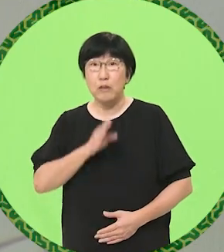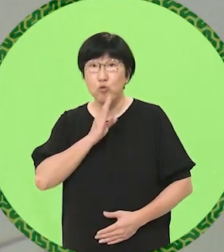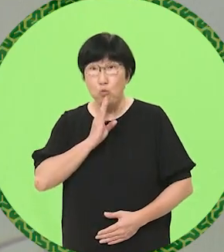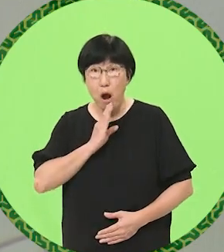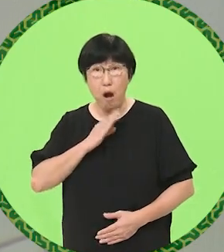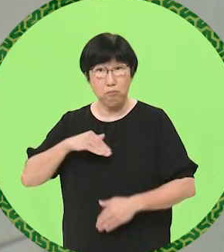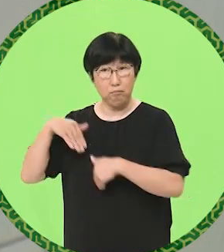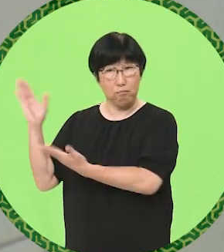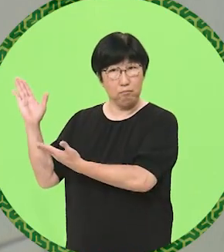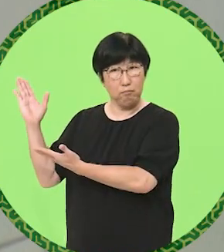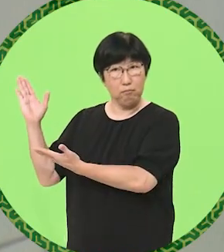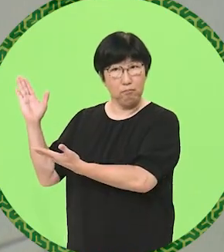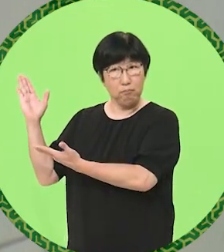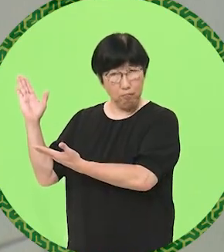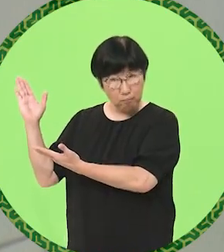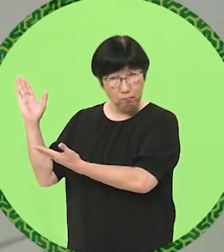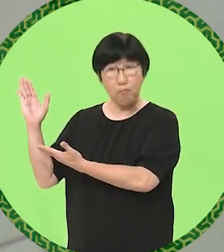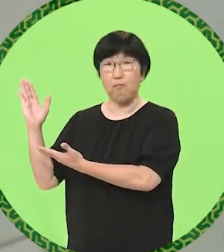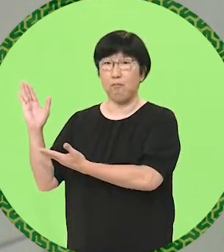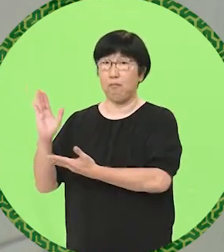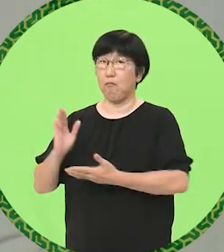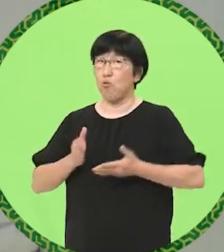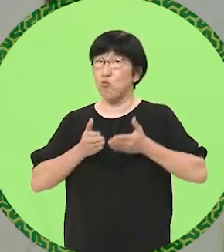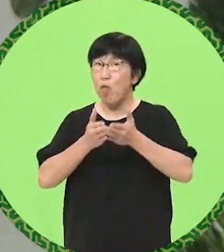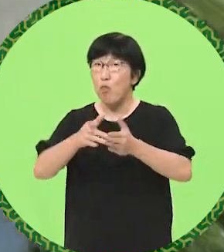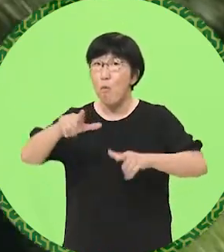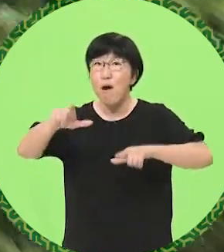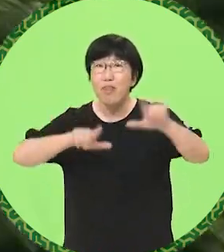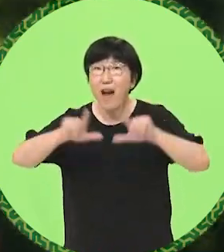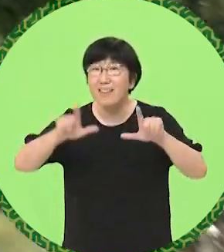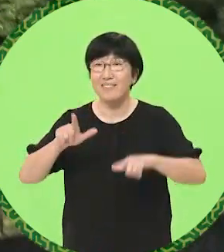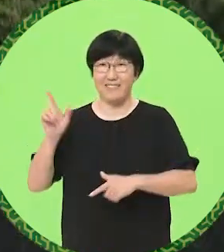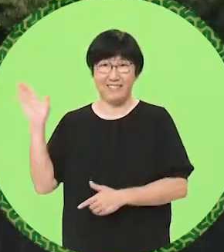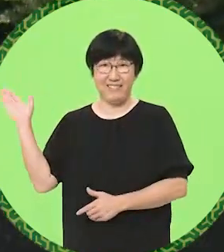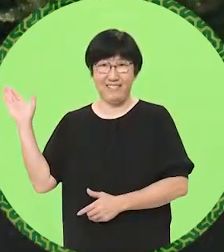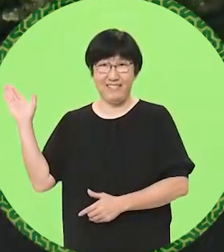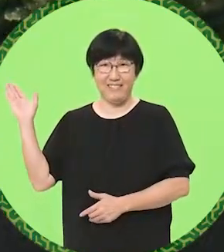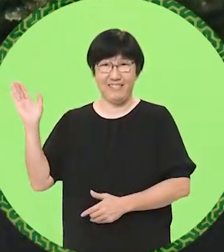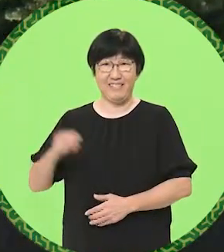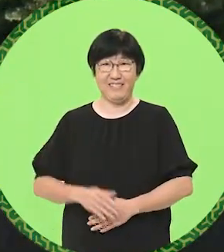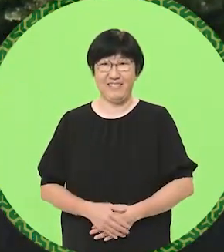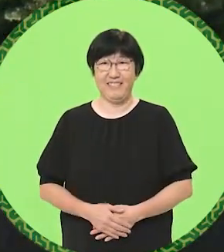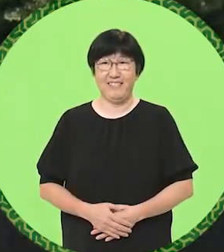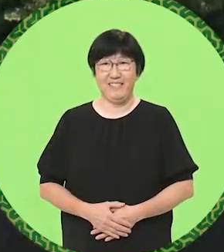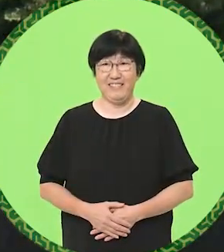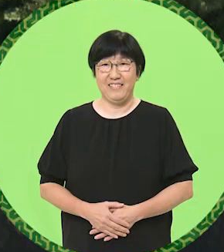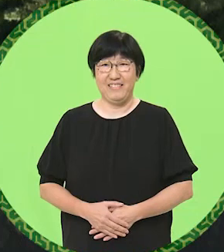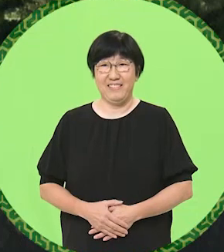実はこちらの資料館、船の形をしているんです。